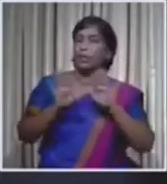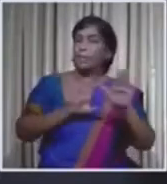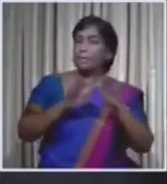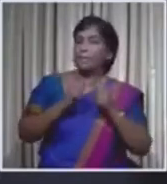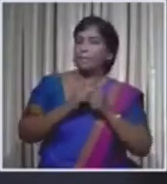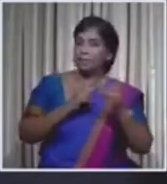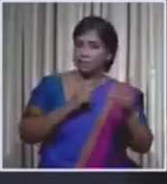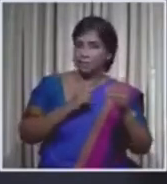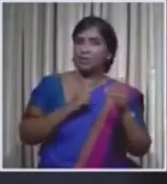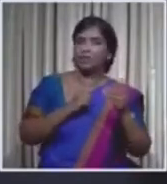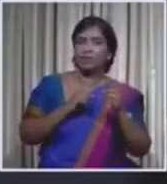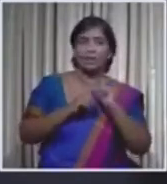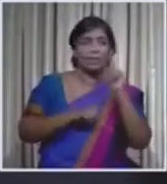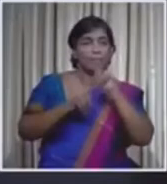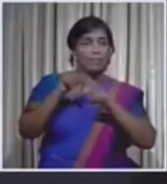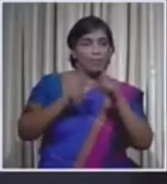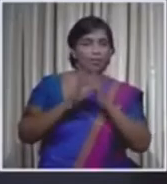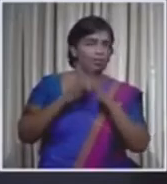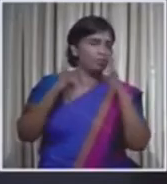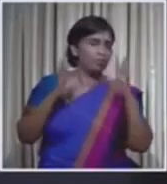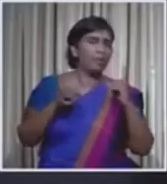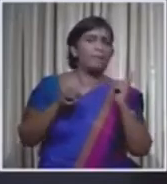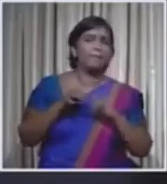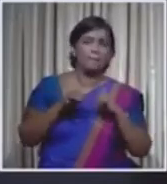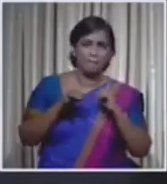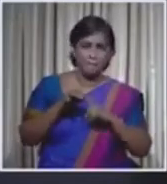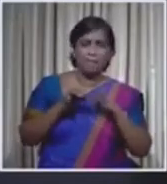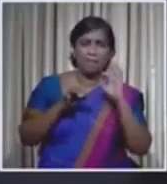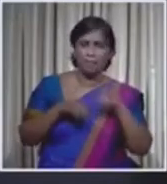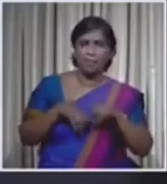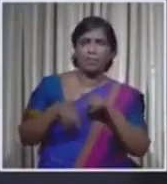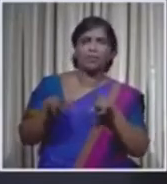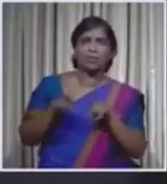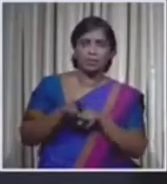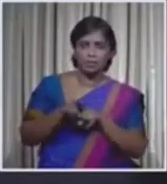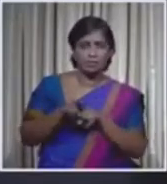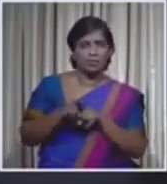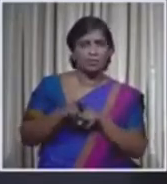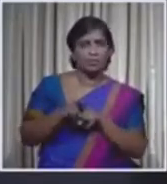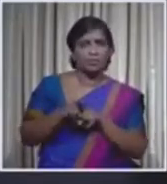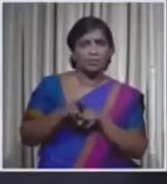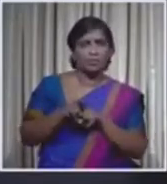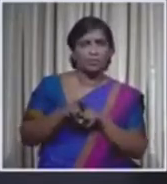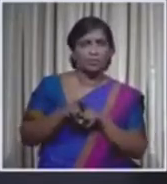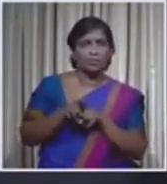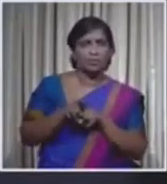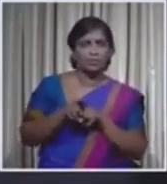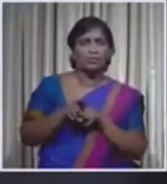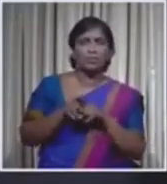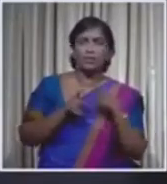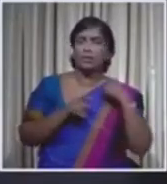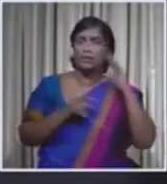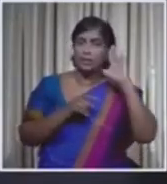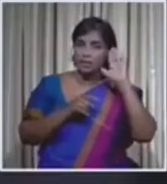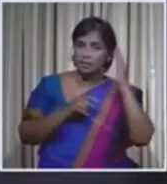එක පාර්ලිමේන්තුවට විශාල ප්‍රශ්නයක් ඇති වෙලා තියෙන්නේ මොකද